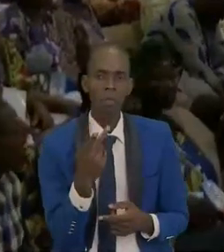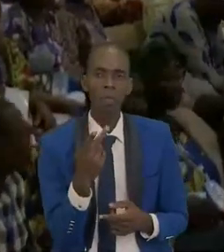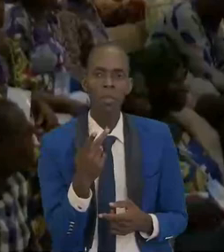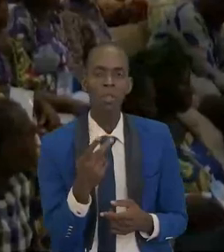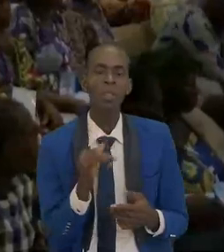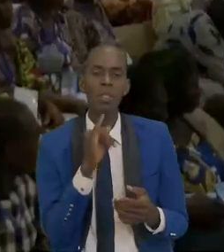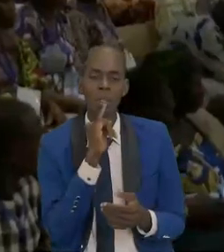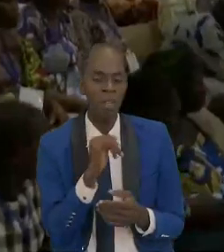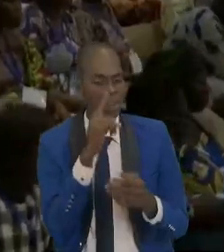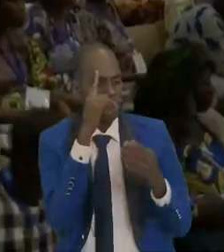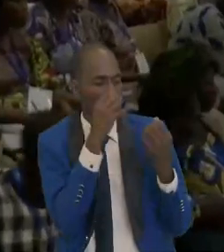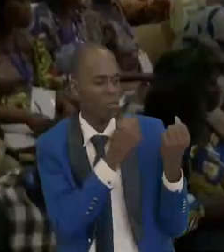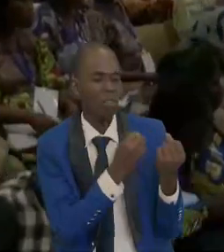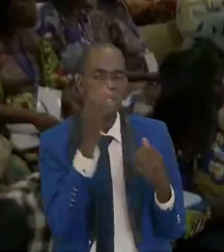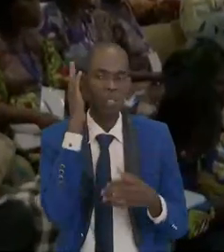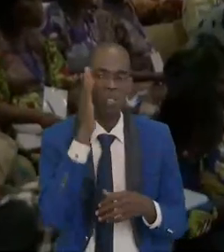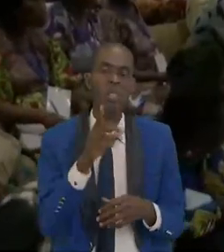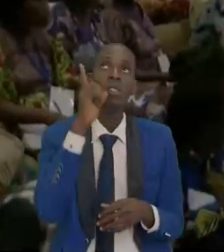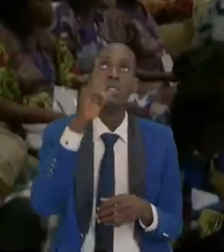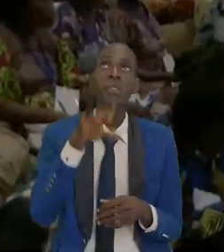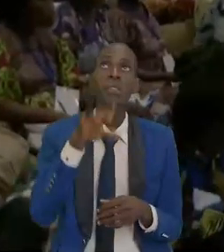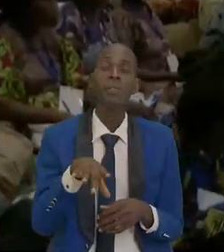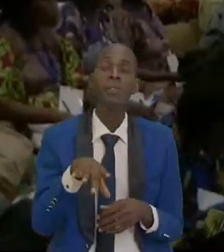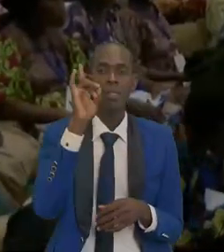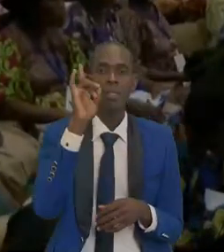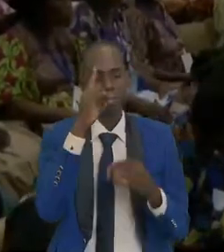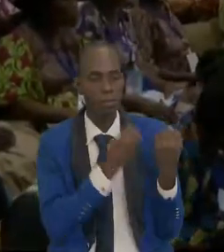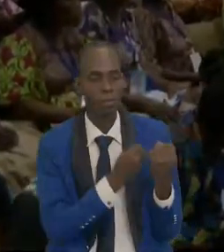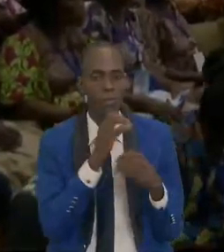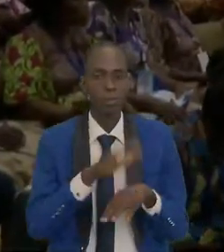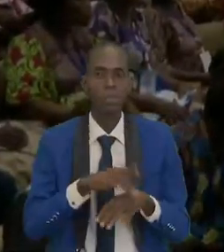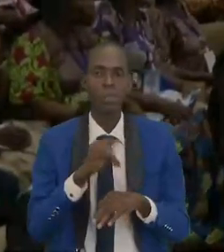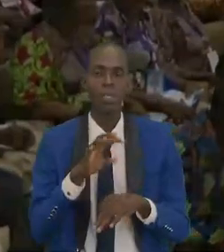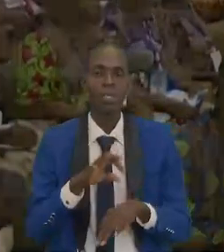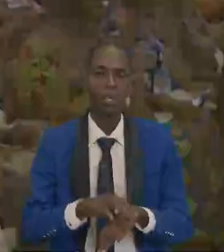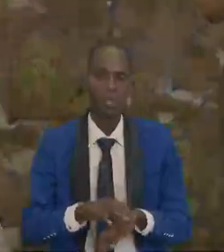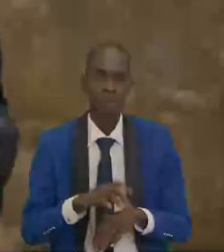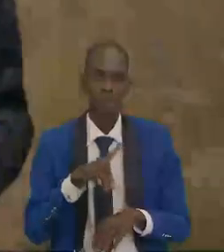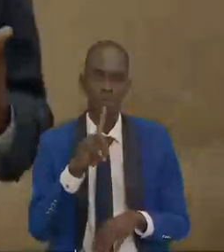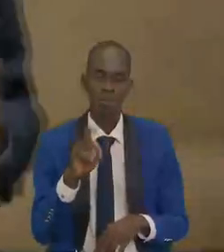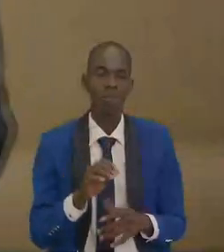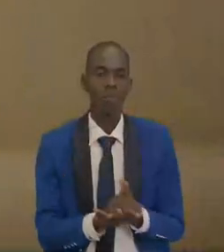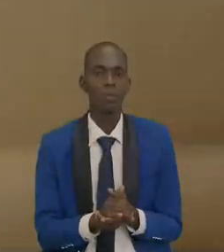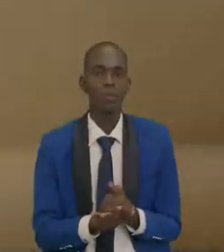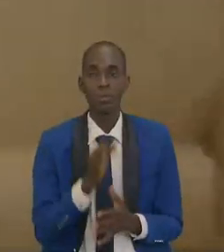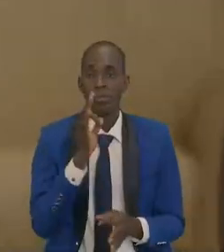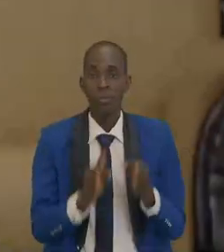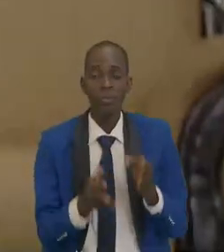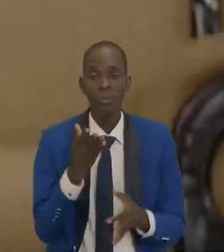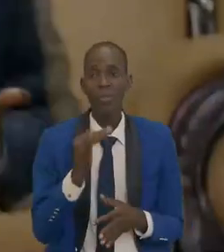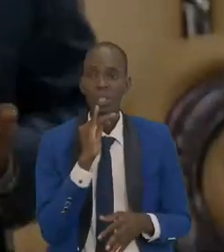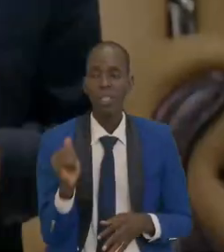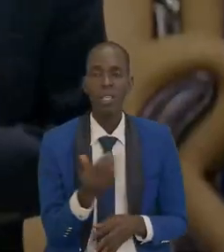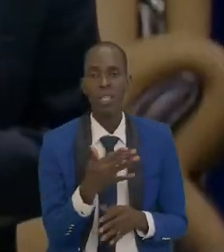c'est la foi. Trouvera-t-il de la foi sur la terre? S'il y a quelque chose